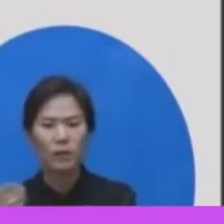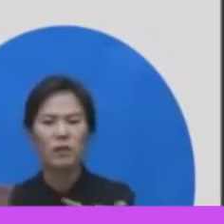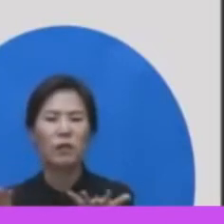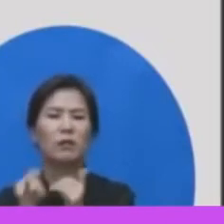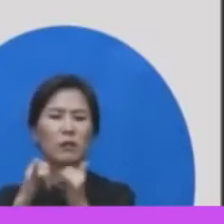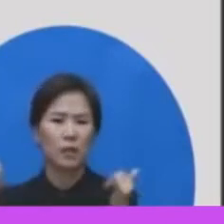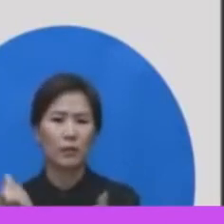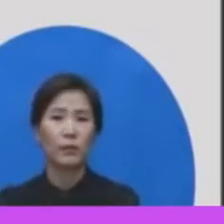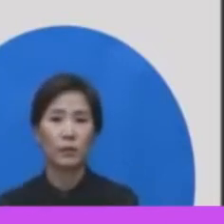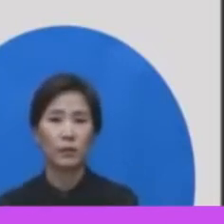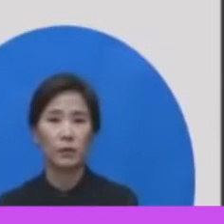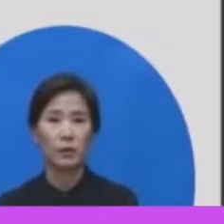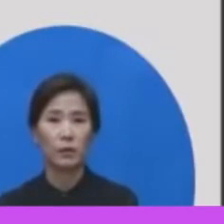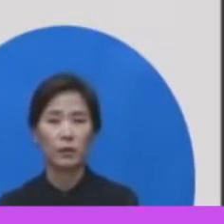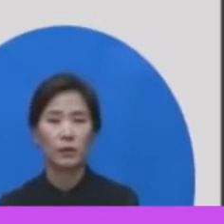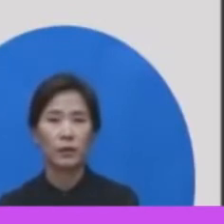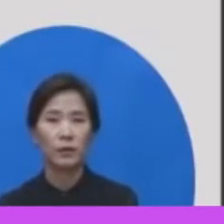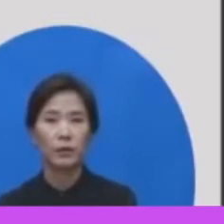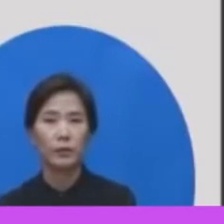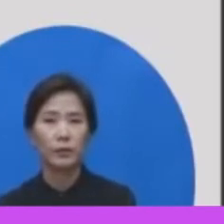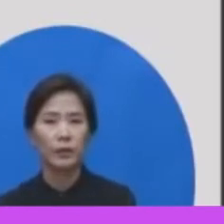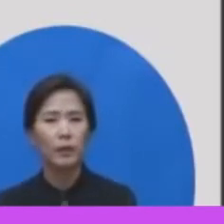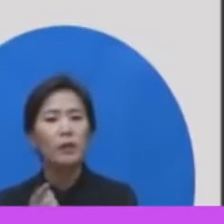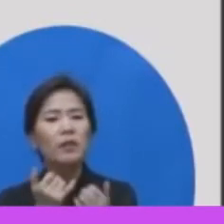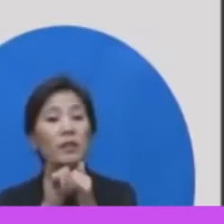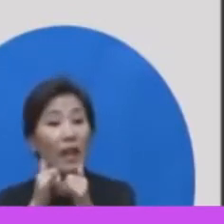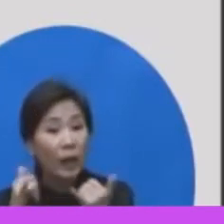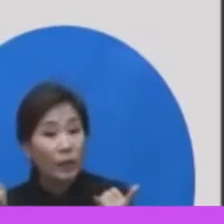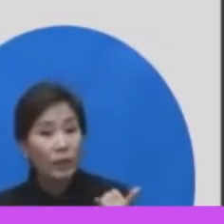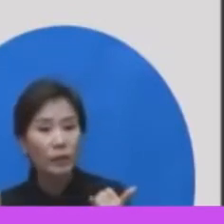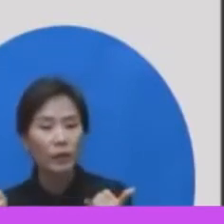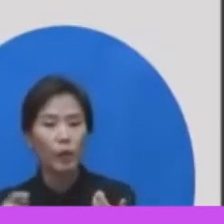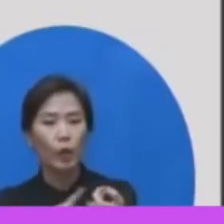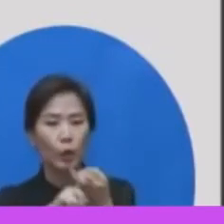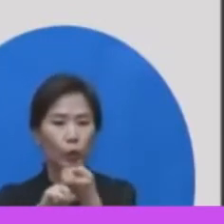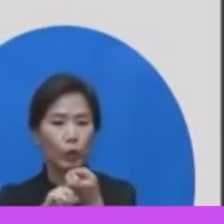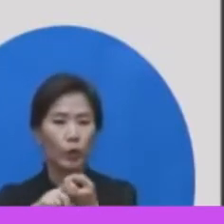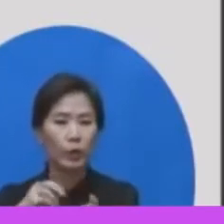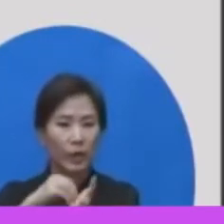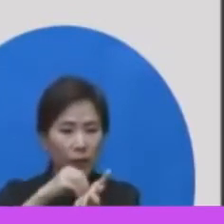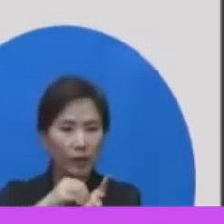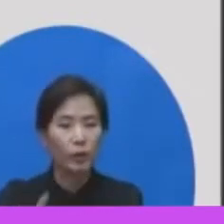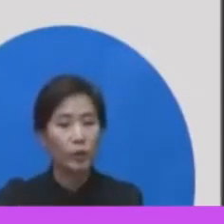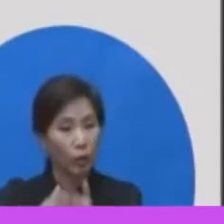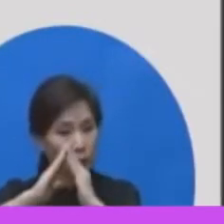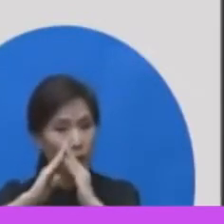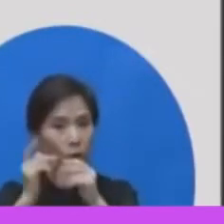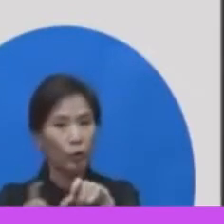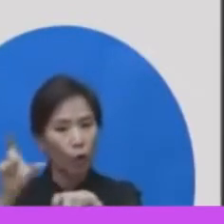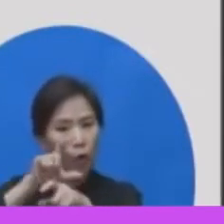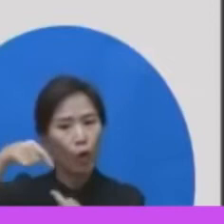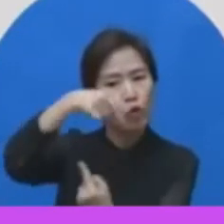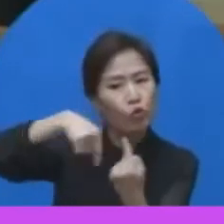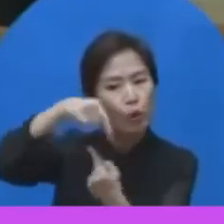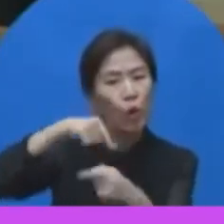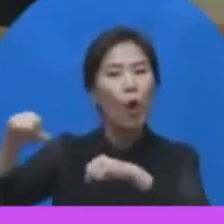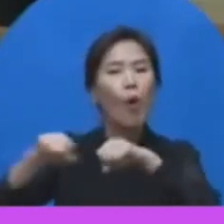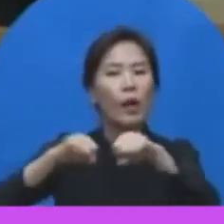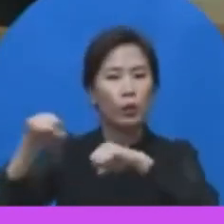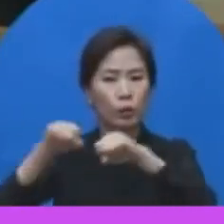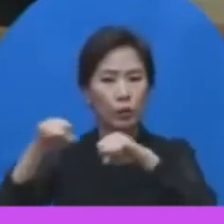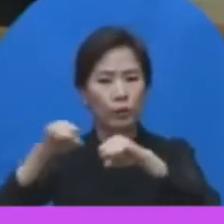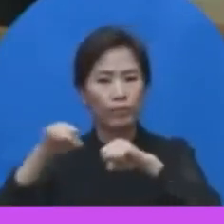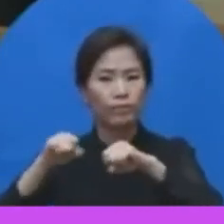부분만 문제가 되는 것이 아니고 그러한 근로자가 노조의 설립뿐만 아니고 운영이나 활동을 주도하거나